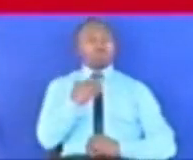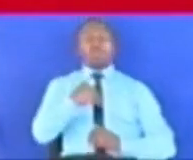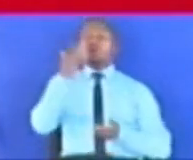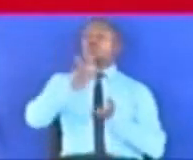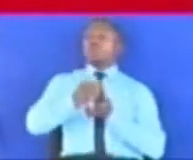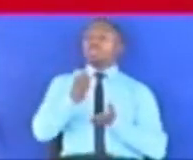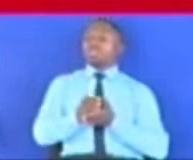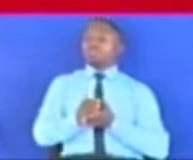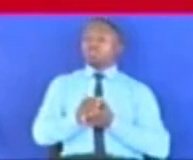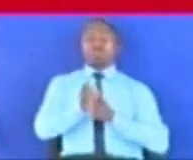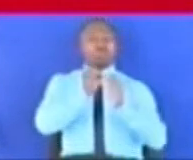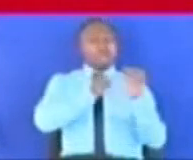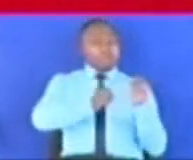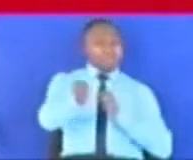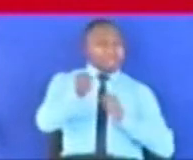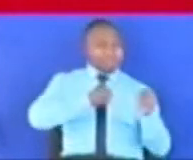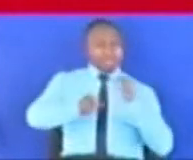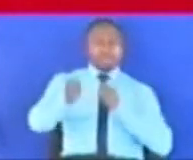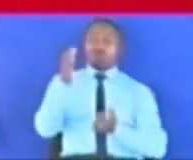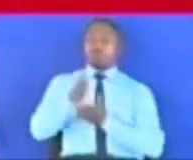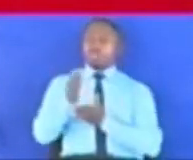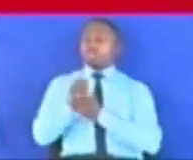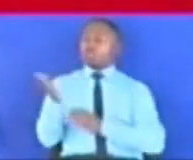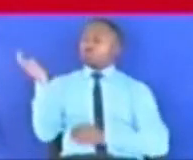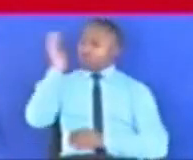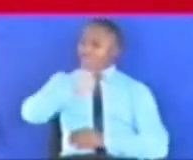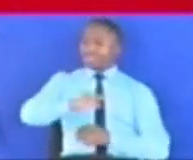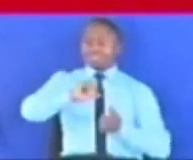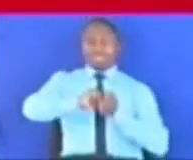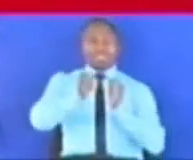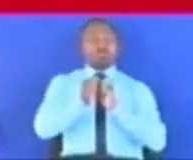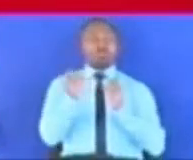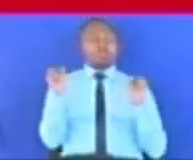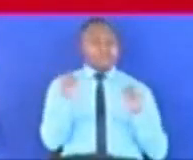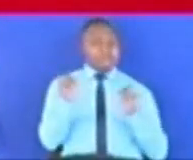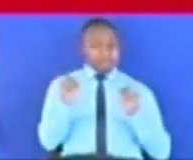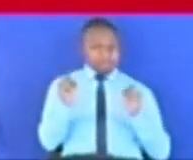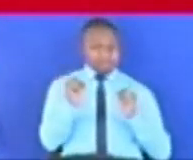tuhakikishe tunapambana kuhakikisha tunatokomeza malaria.